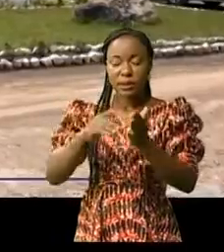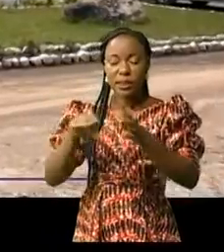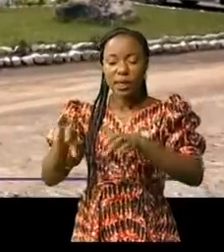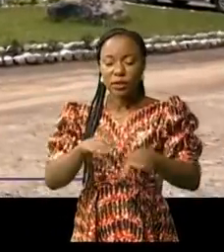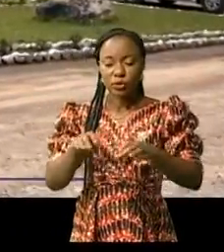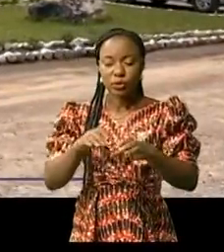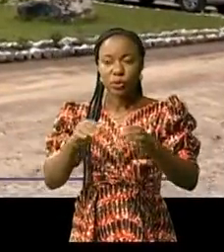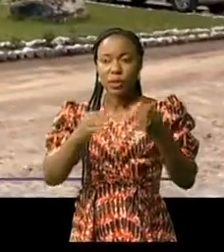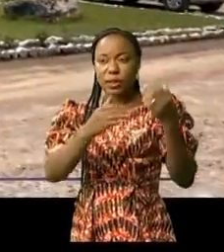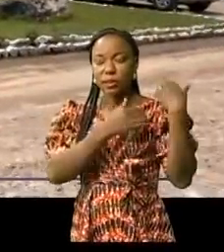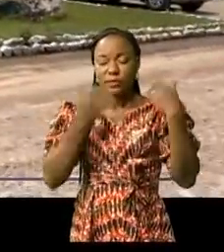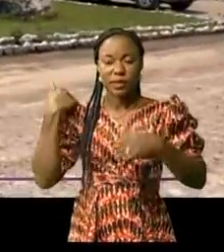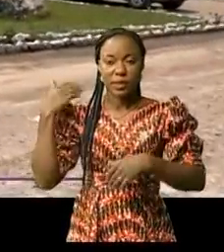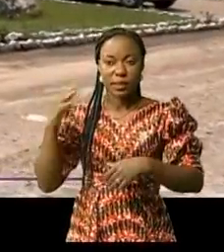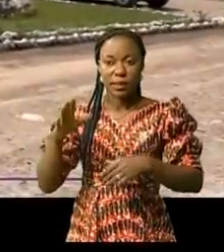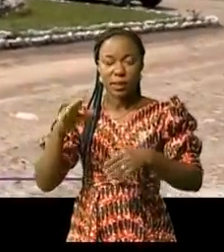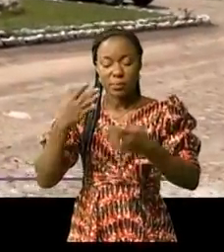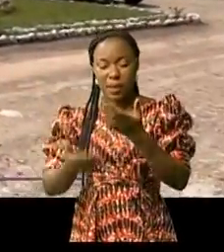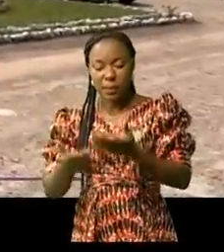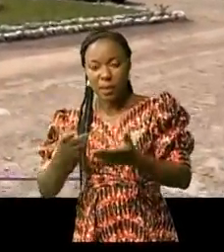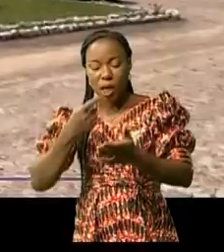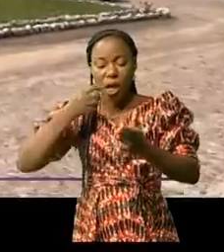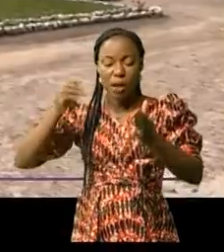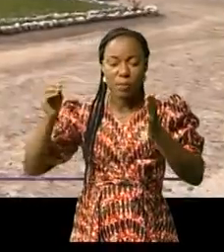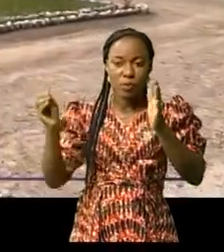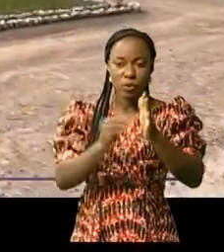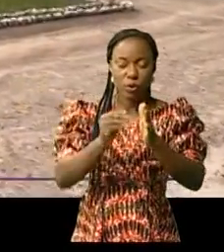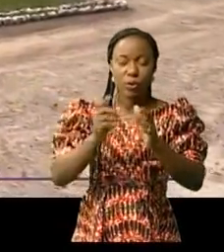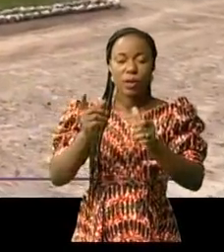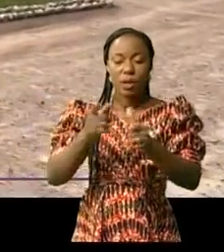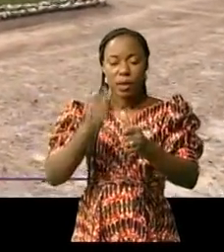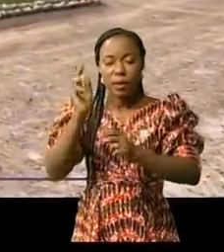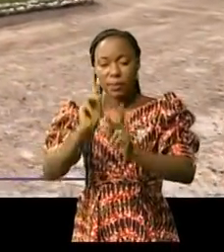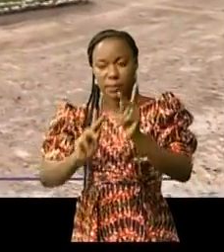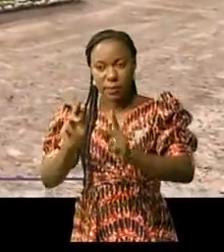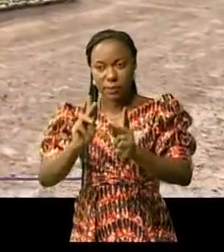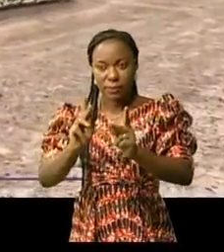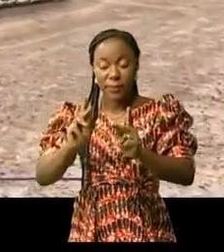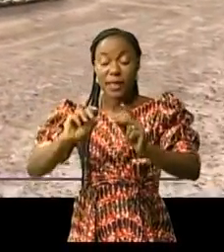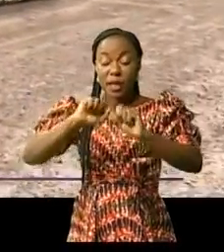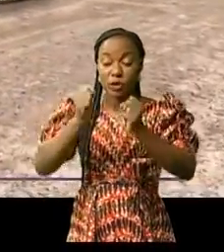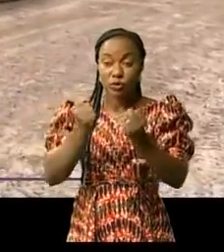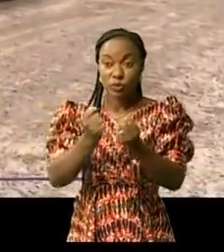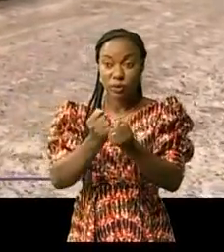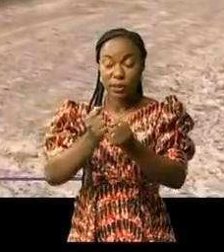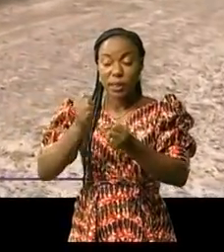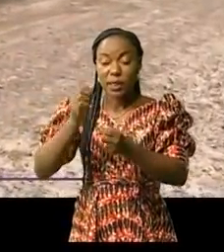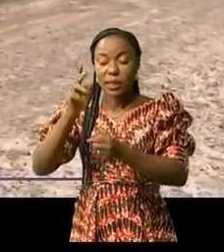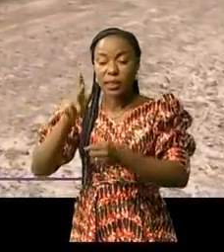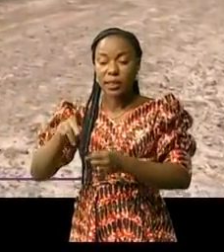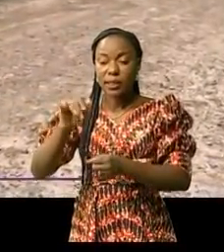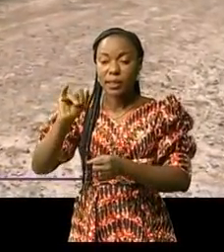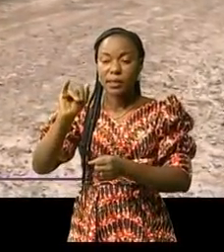président de la république à travers les mots d'ordre les peuples d'abord l'entreprise d'exploitation des pipoles attendait sec